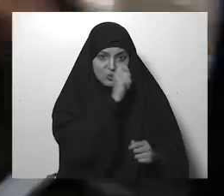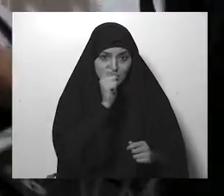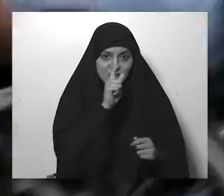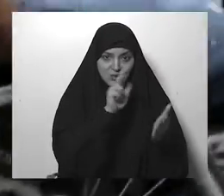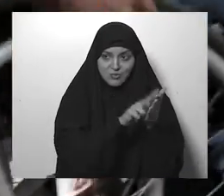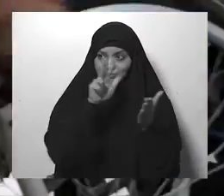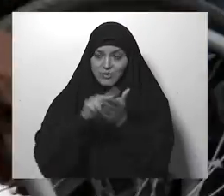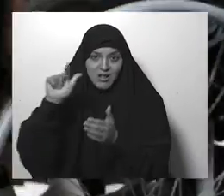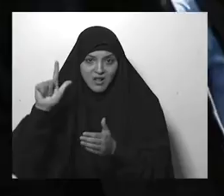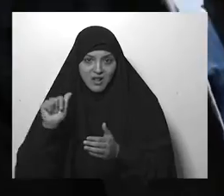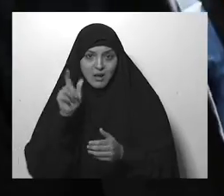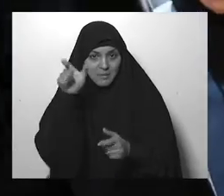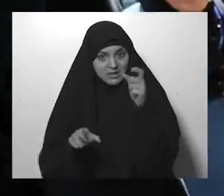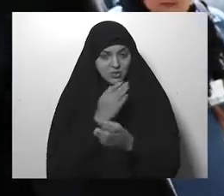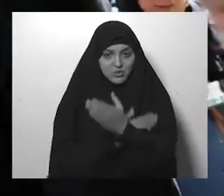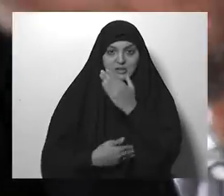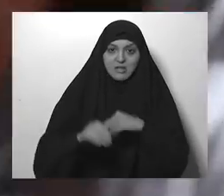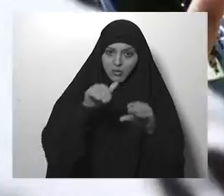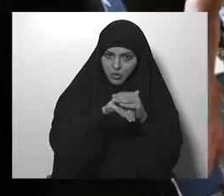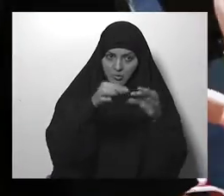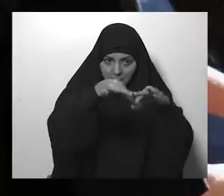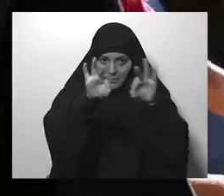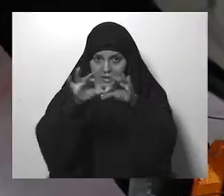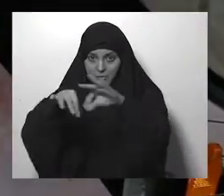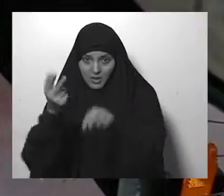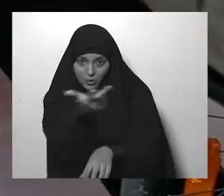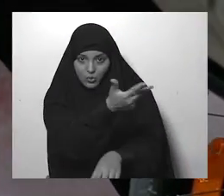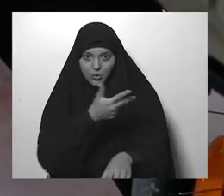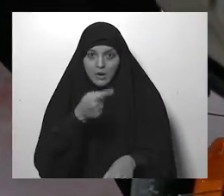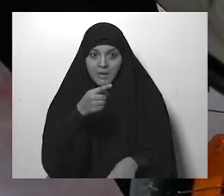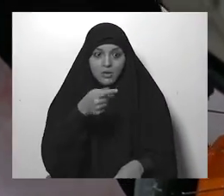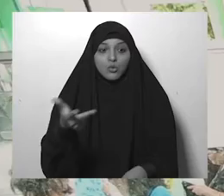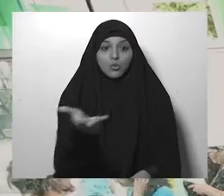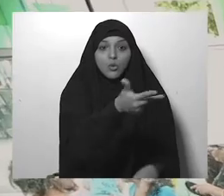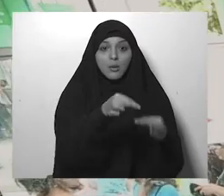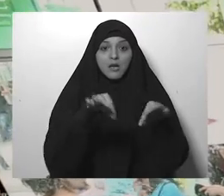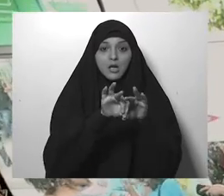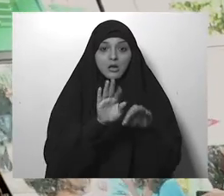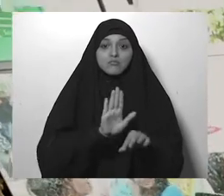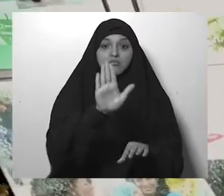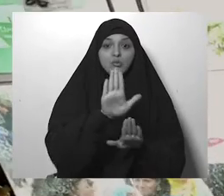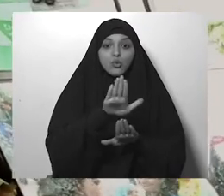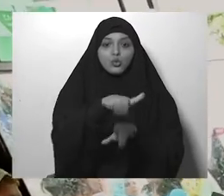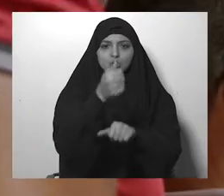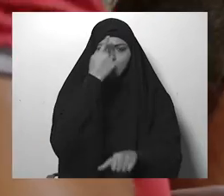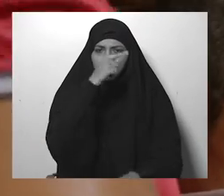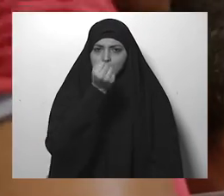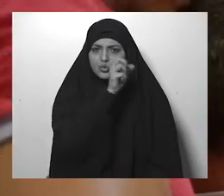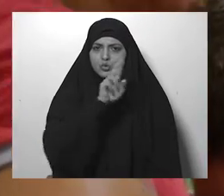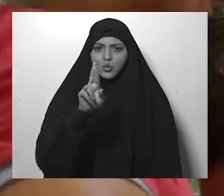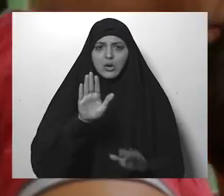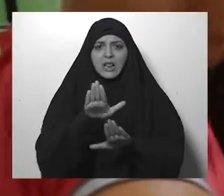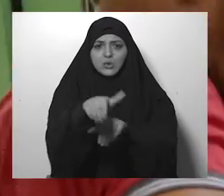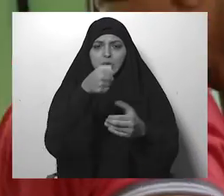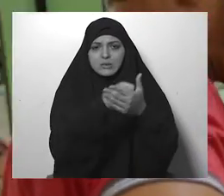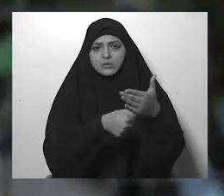organisations de personnes handicapées dans chacun des trois pays c'est à eux maintenant de continuer pour assurer la suite du